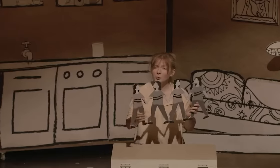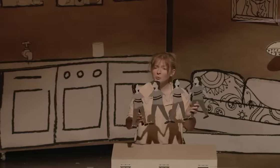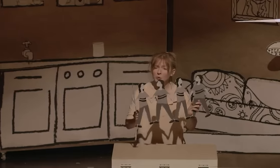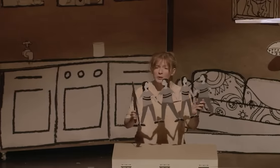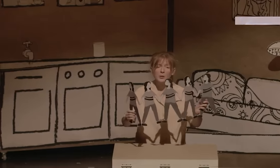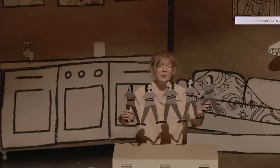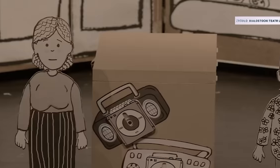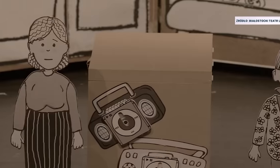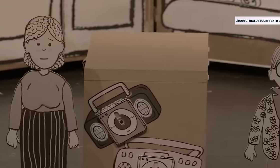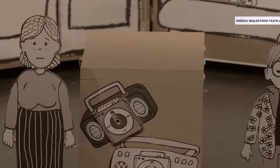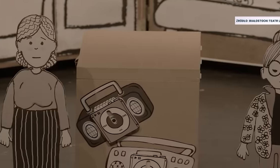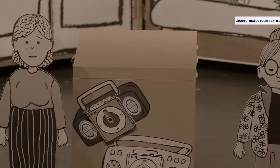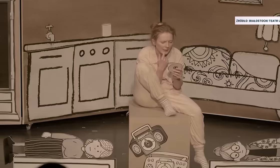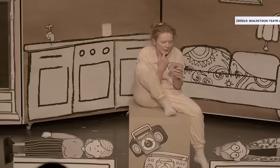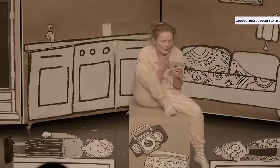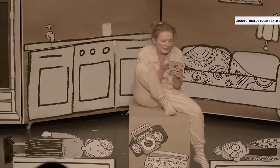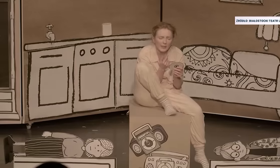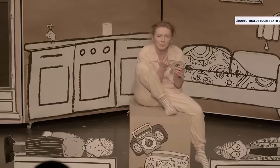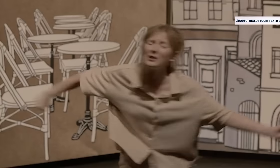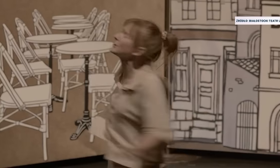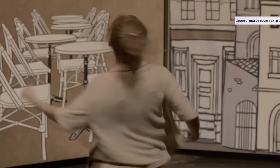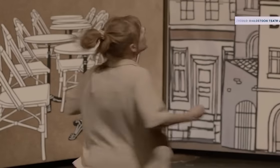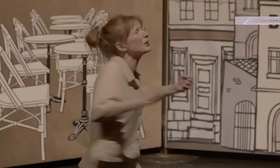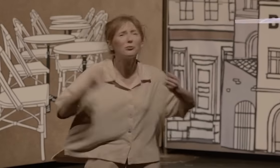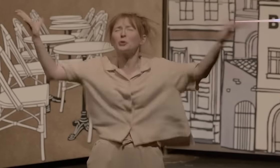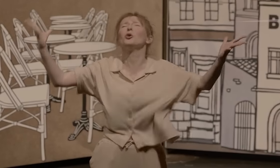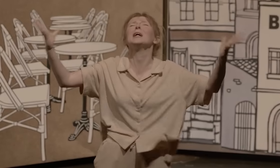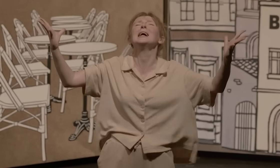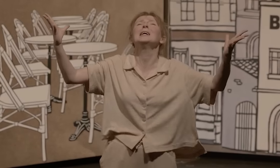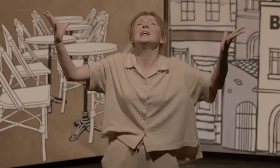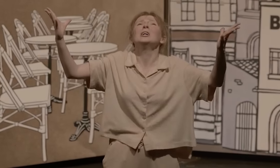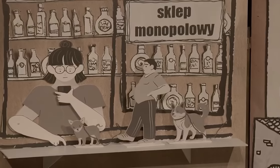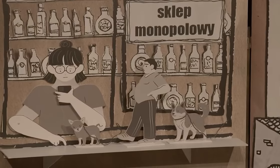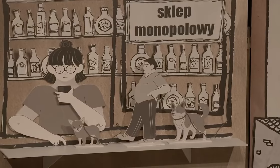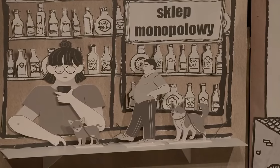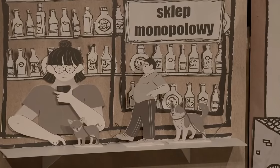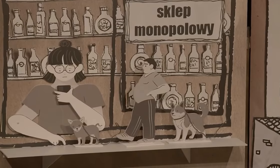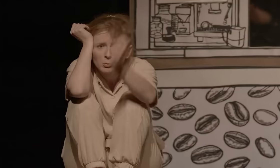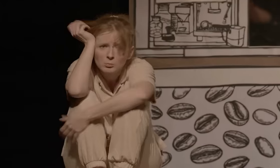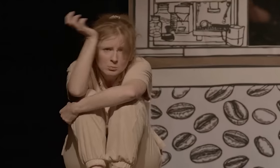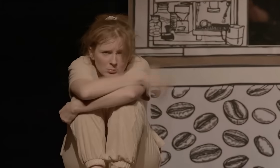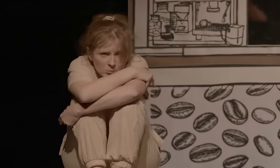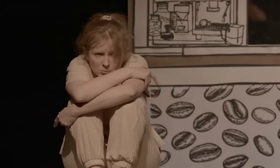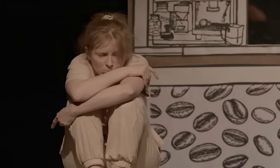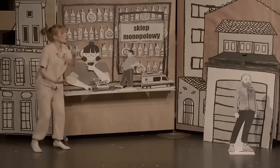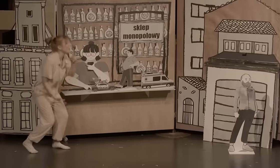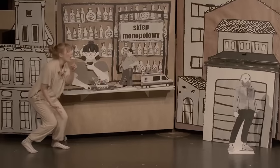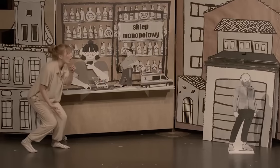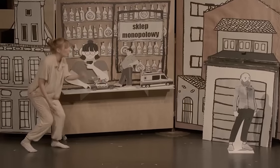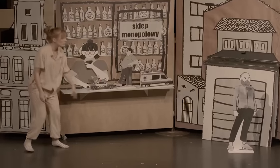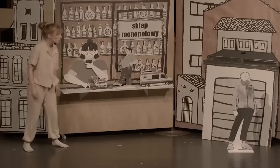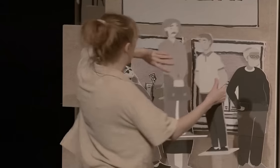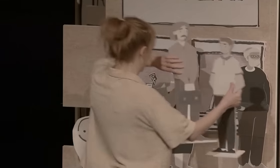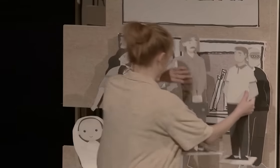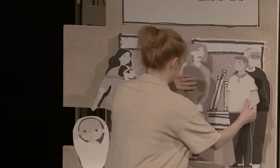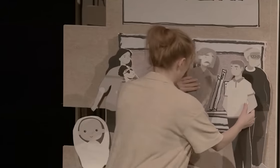Ze świata literackiego prosto na scenę. Pustostany Doroty Kotas powracają na deski białostockiego Teatru Lalek. W rolę bohaterki i jednocześnie